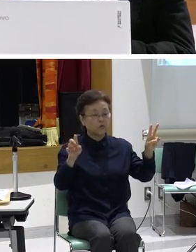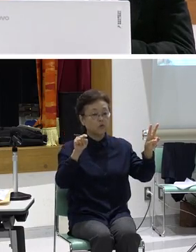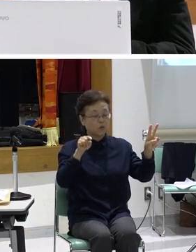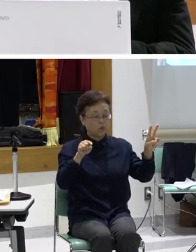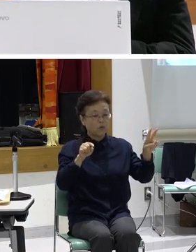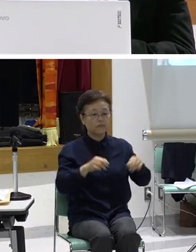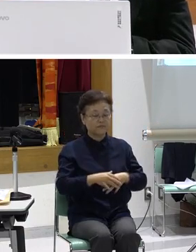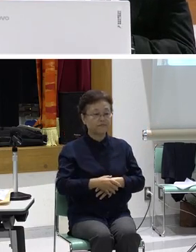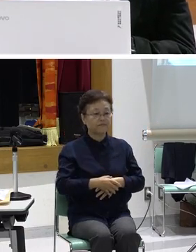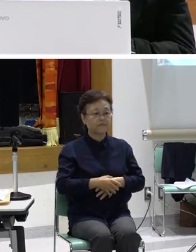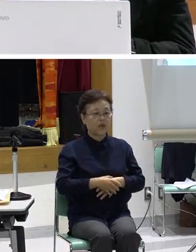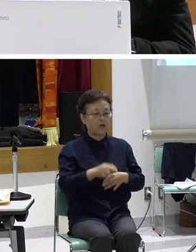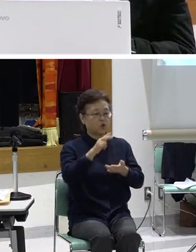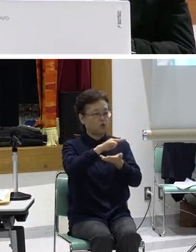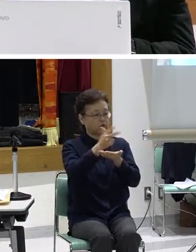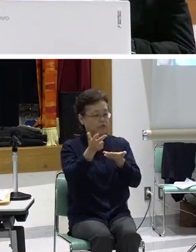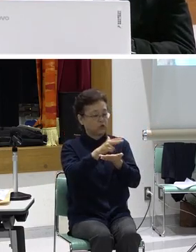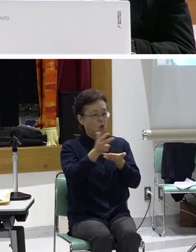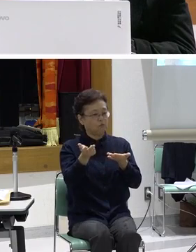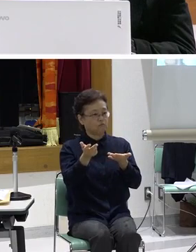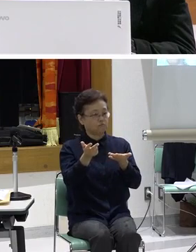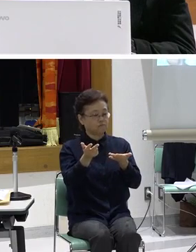を、辞書をちょっと